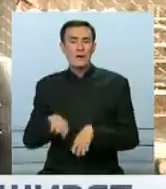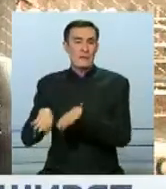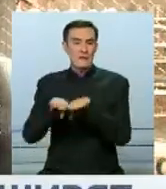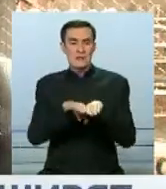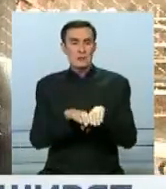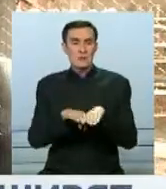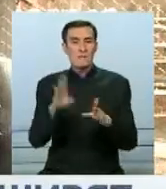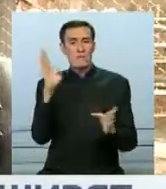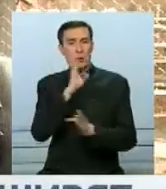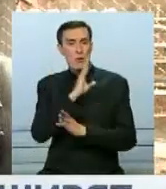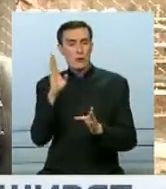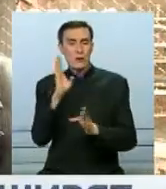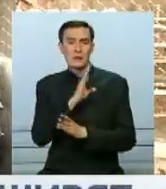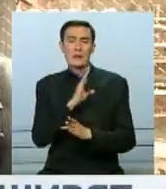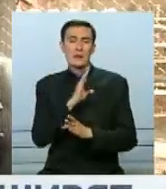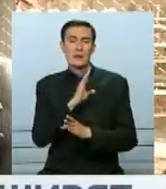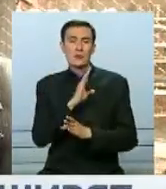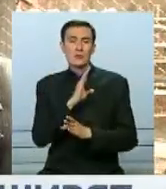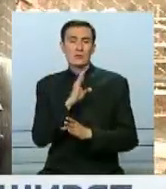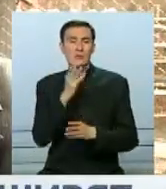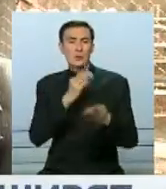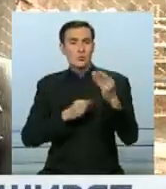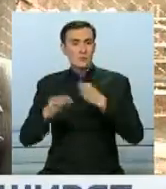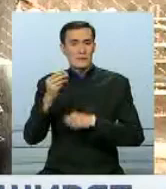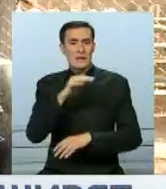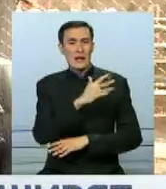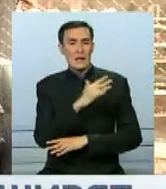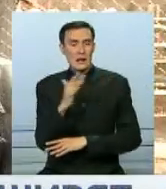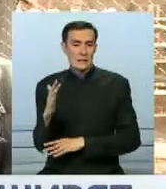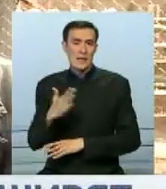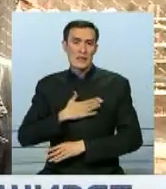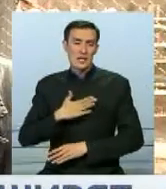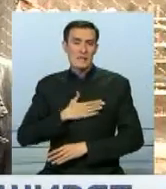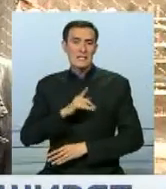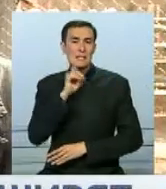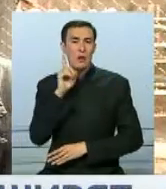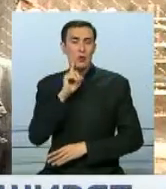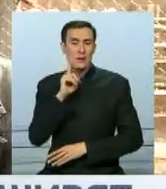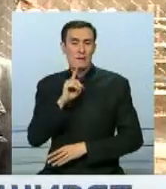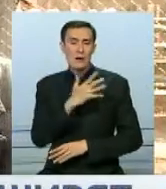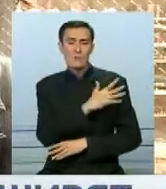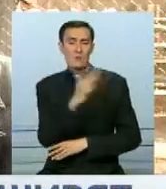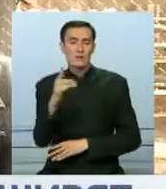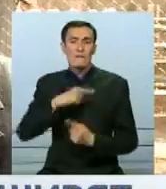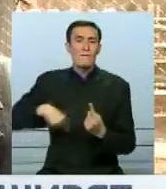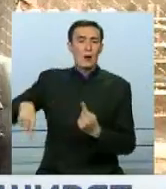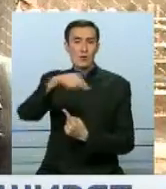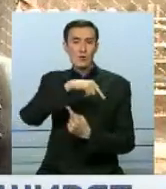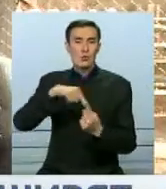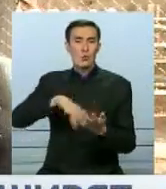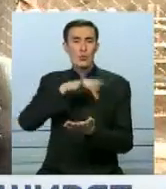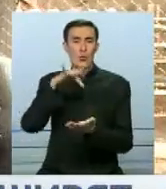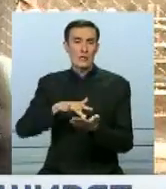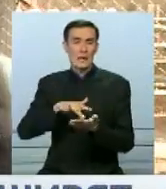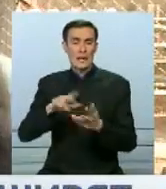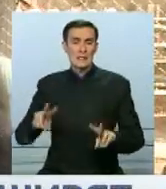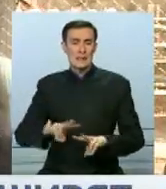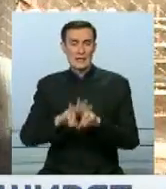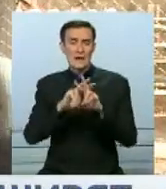между флорой и фауной искусственного леса нашего зеленого пояса города Астаны. Во-вторых,